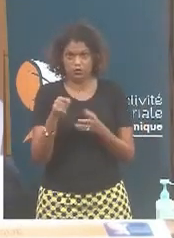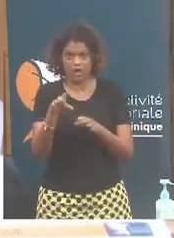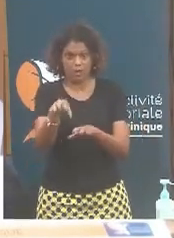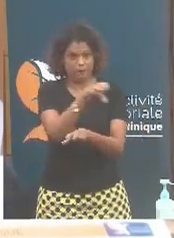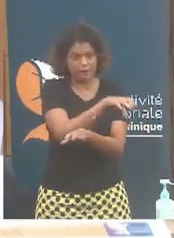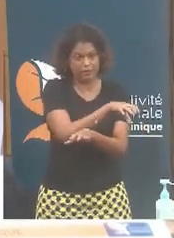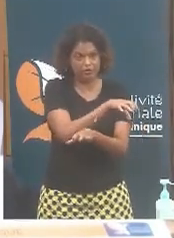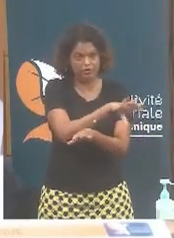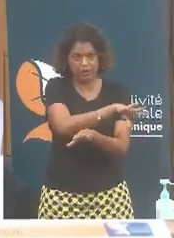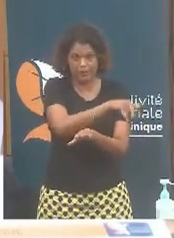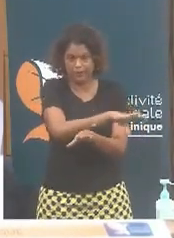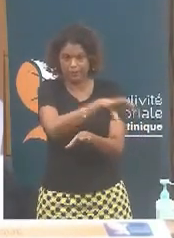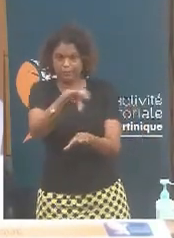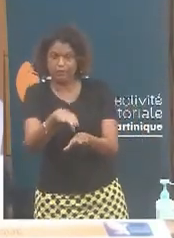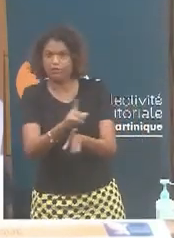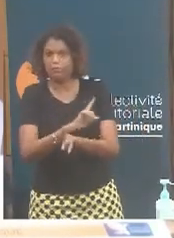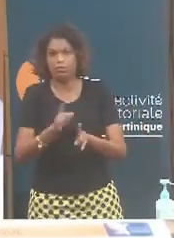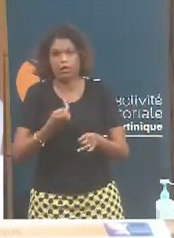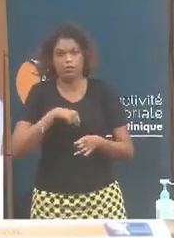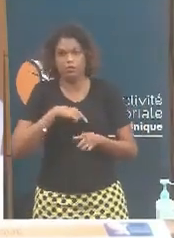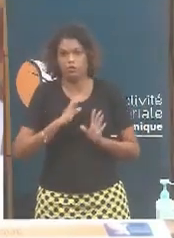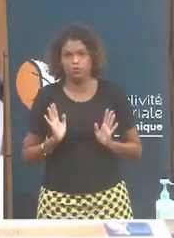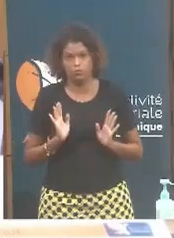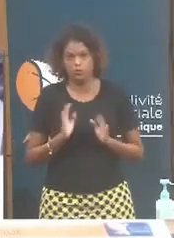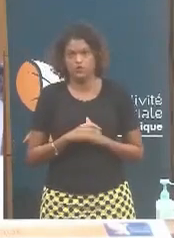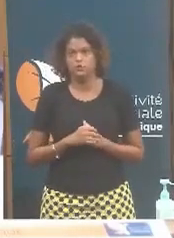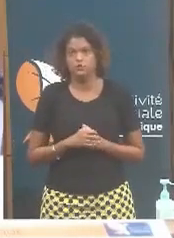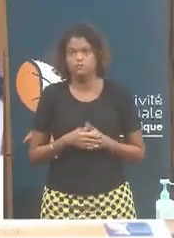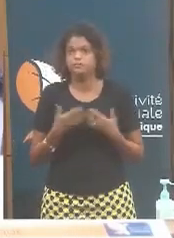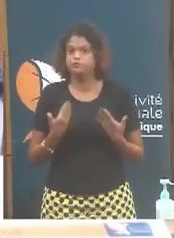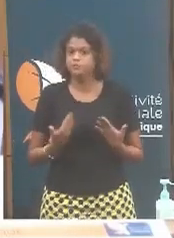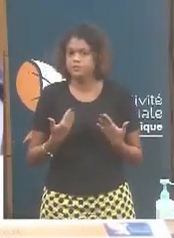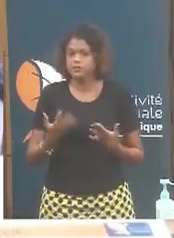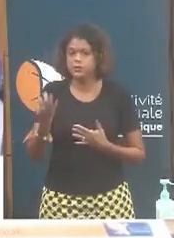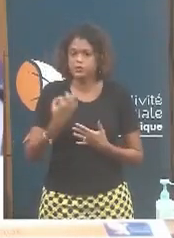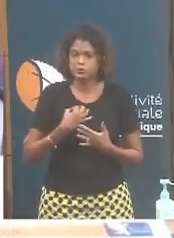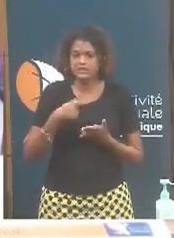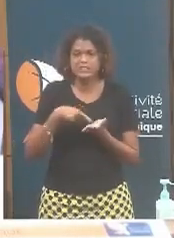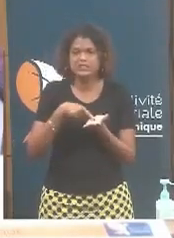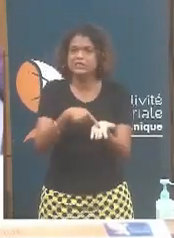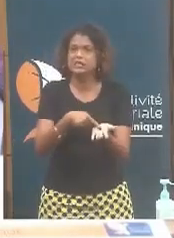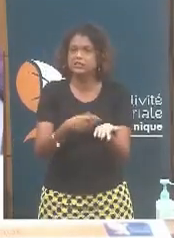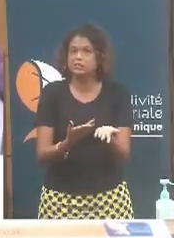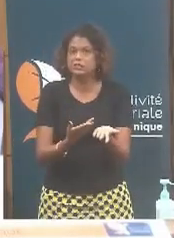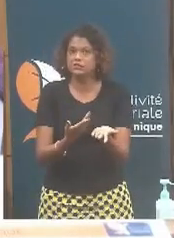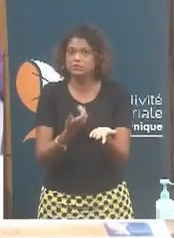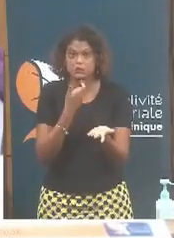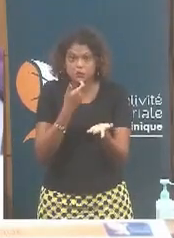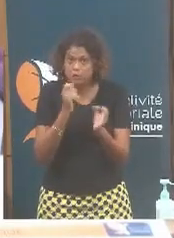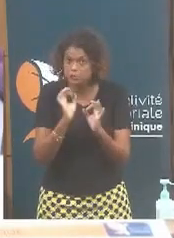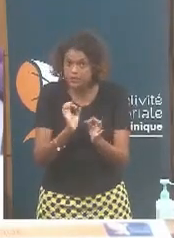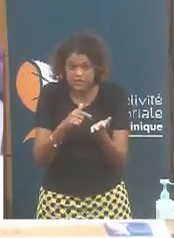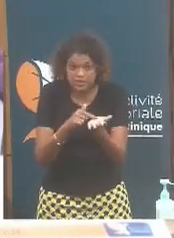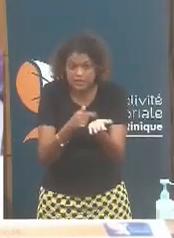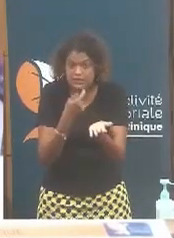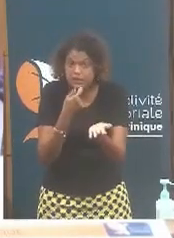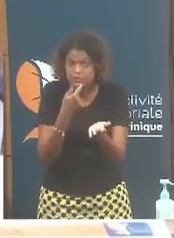le mettre au syndicat mixte. Maintenant, ma question, on me parle de dette, je pose une question de savoir lesquelles, de quoi il